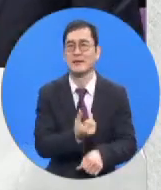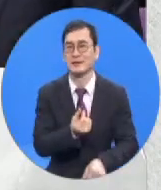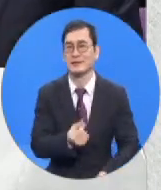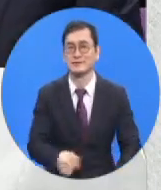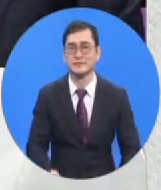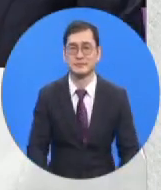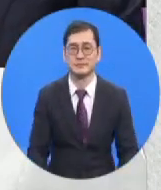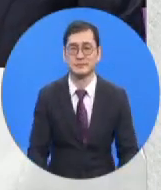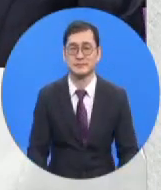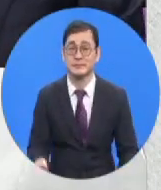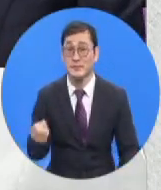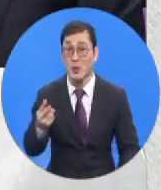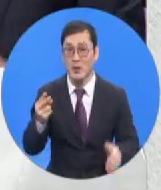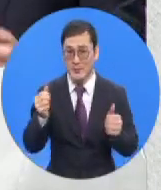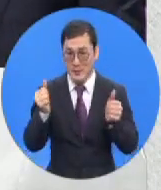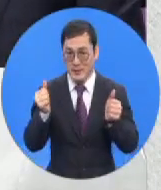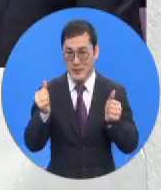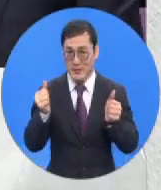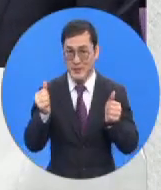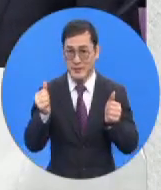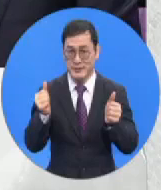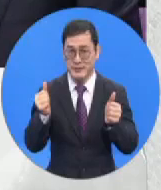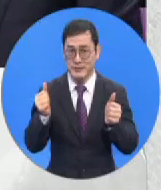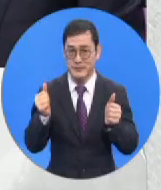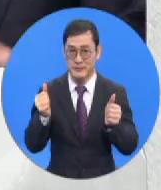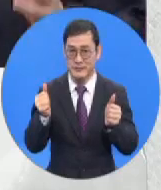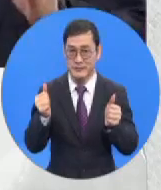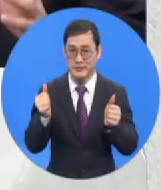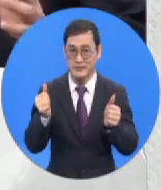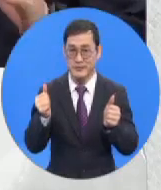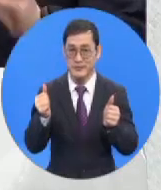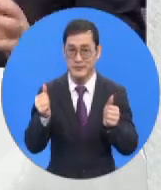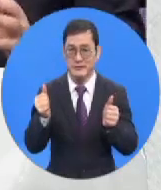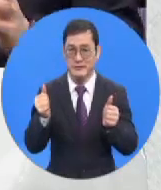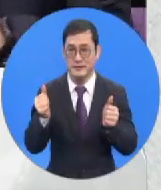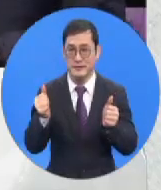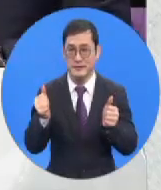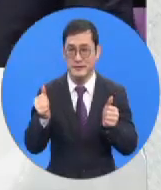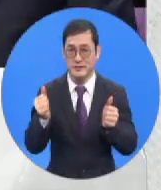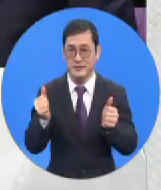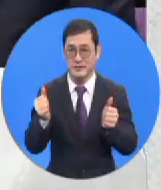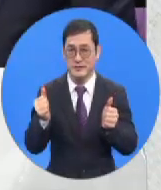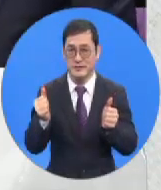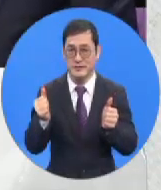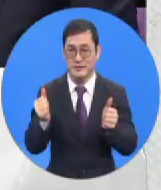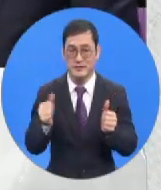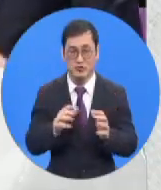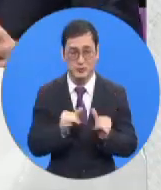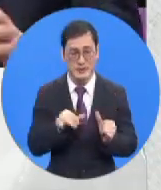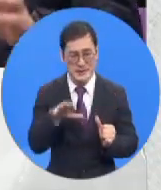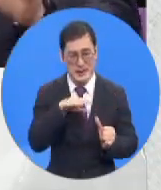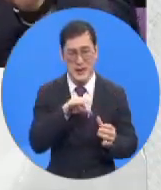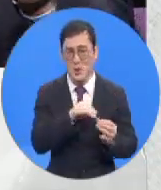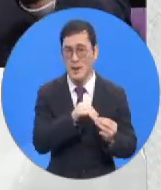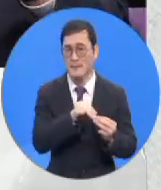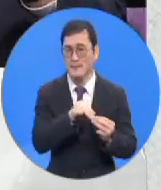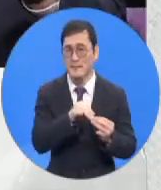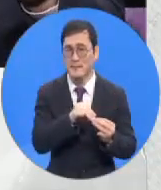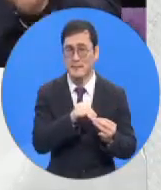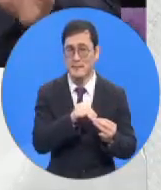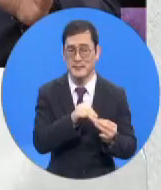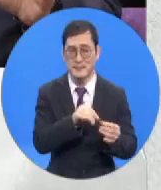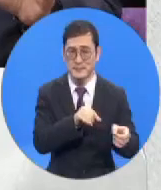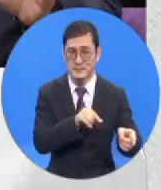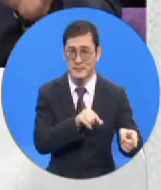죄형 법정주의가 있다고 하지만 섭섭한 것이 이런 거예요. 모든 국민이 다 공감하고 동의하고 있는 사안인데 이게